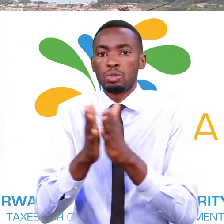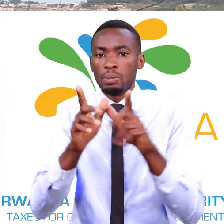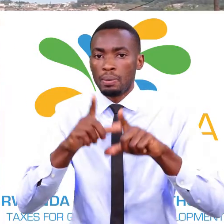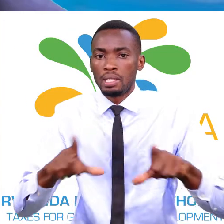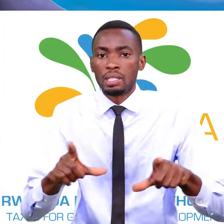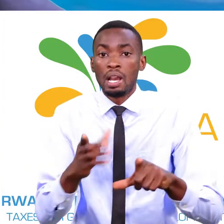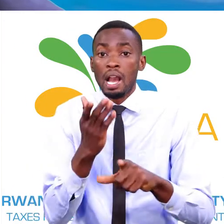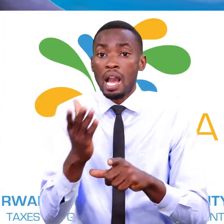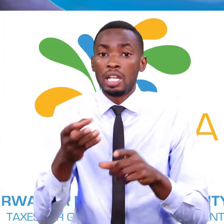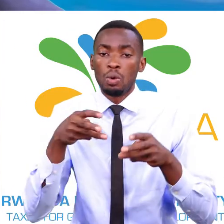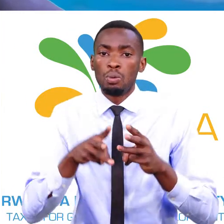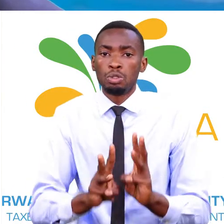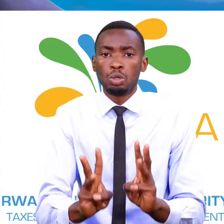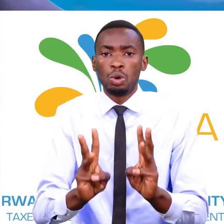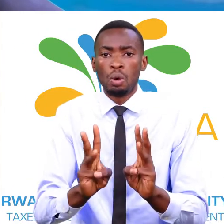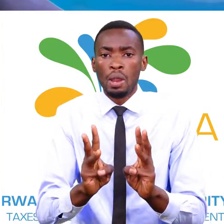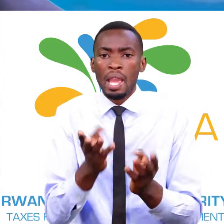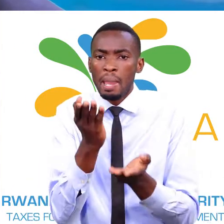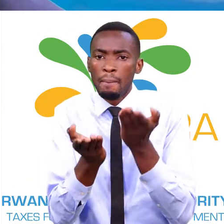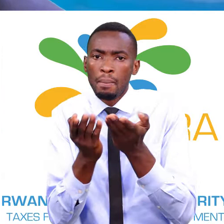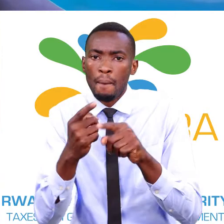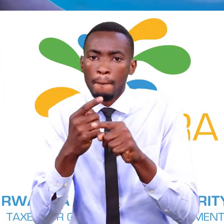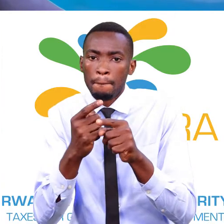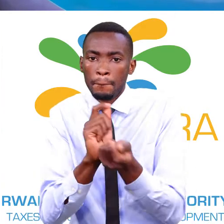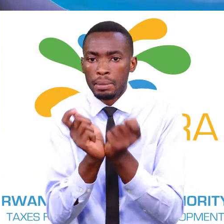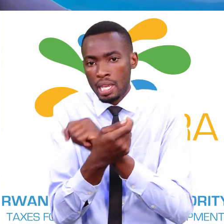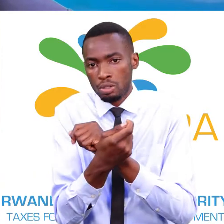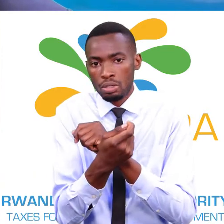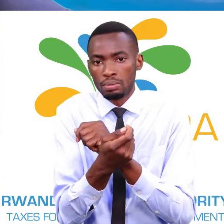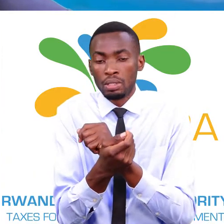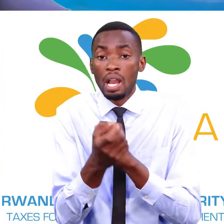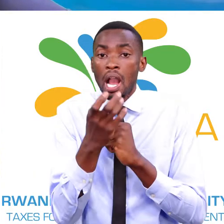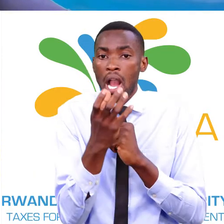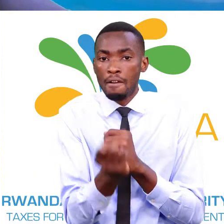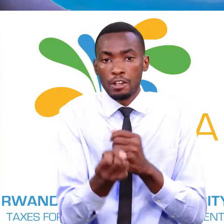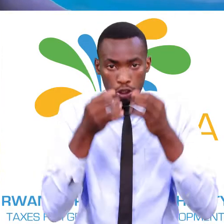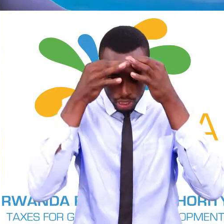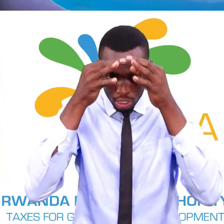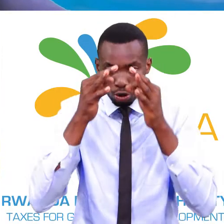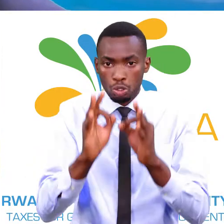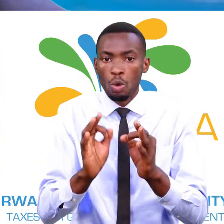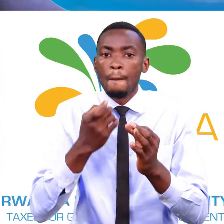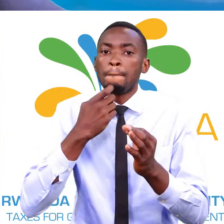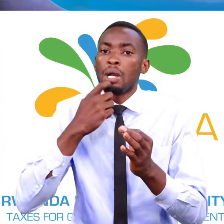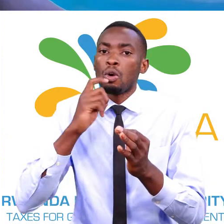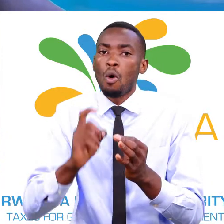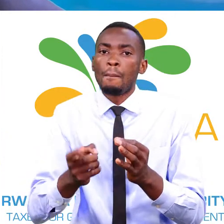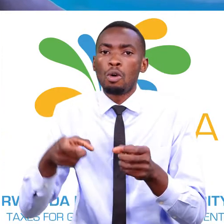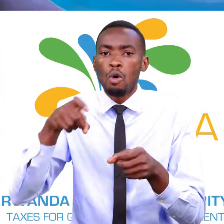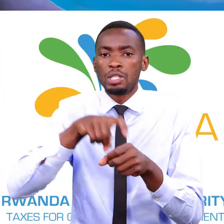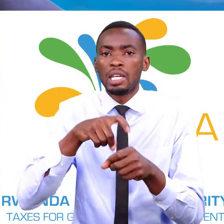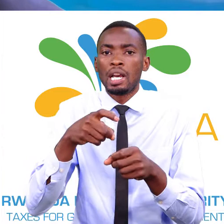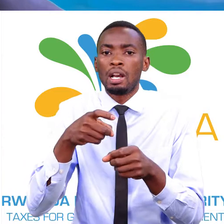baramaze kwishyura uko ibipimo byagiye bihinduka nk'uko mwagiye mubikurikirana haje gufatwa umwanzuro yuko